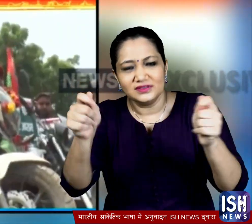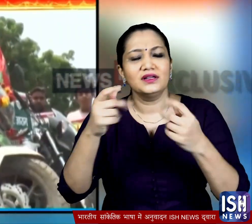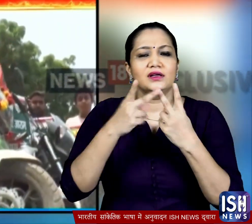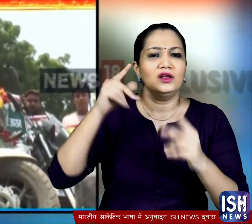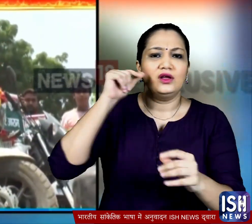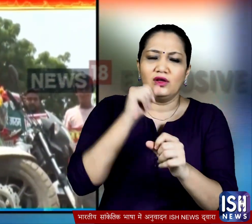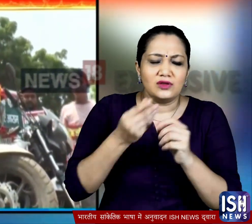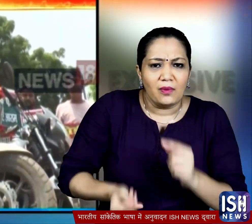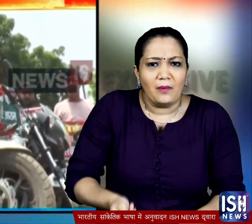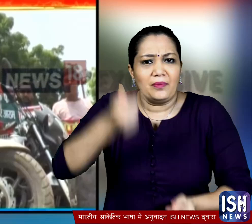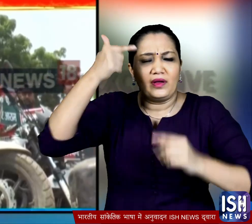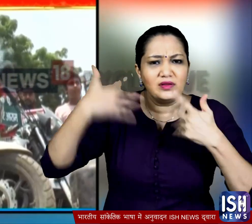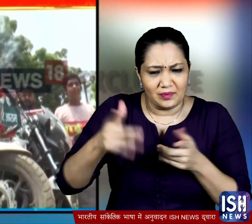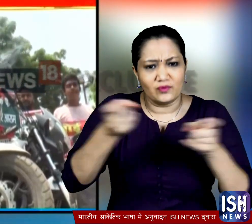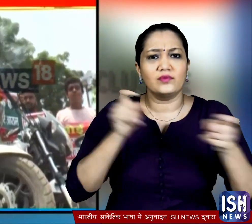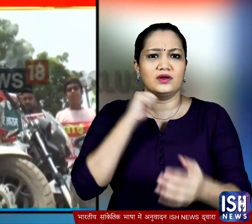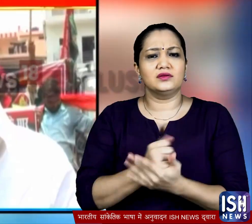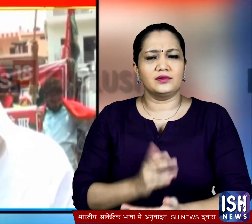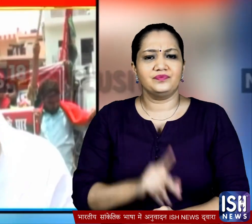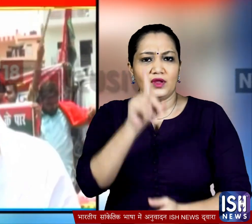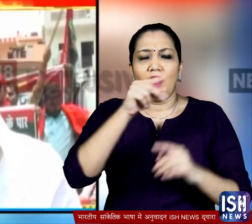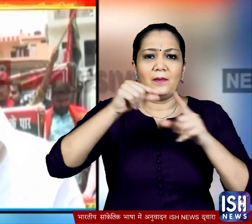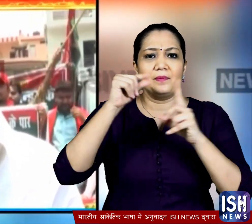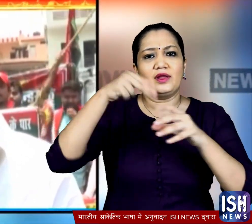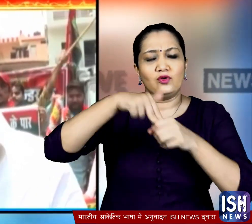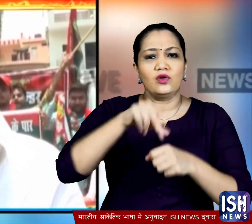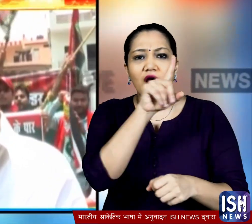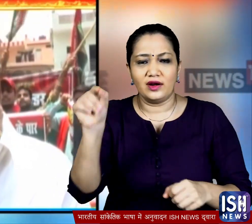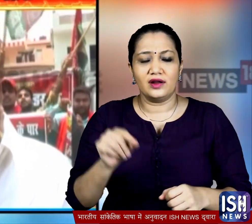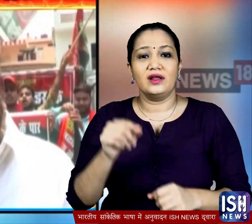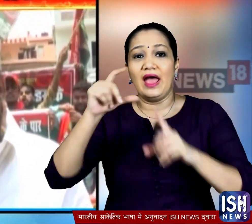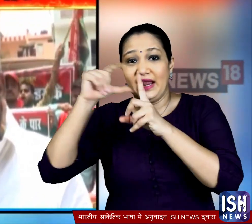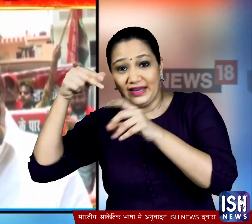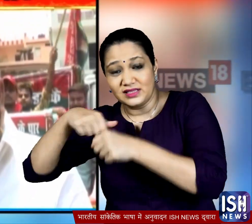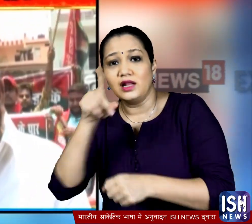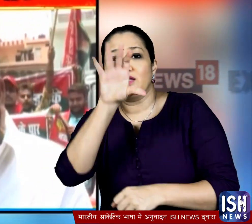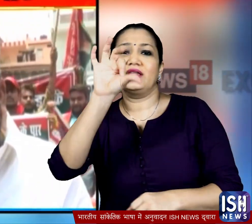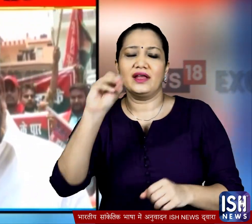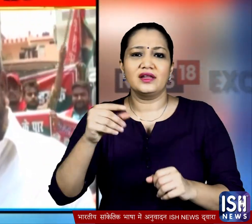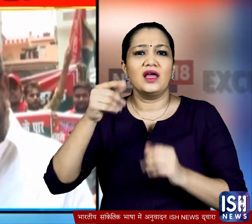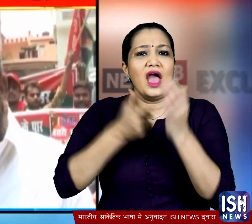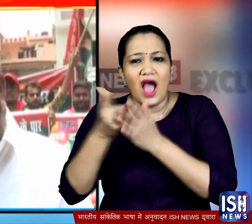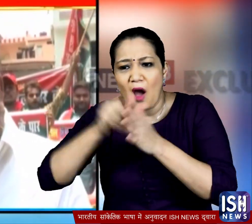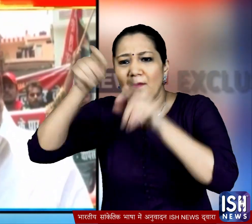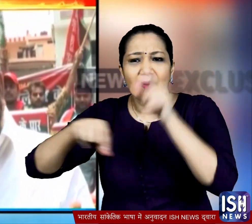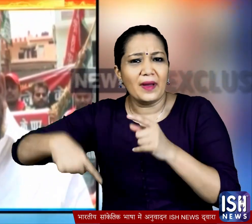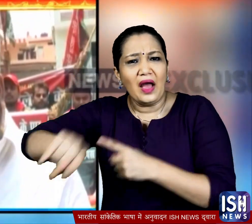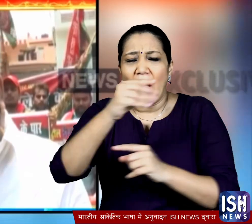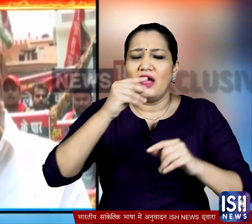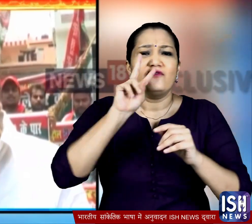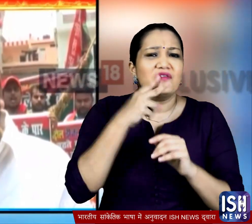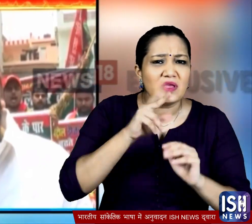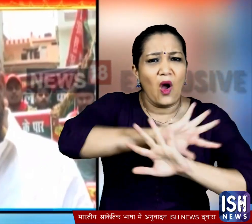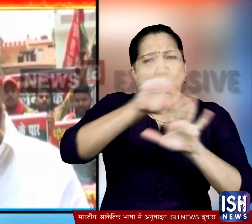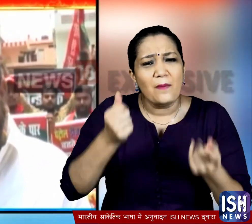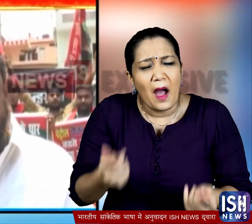ने सरकार से बढ़ती महंगाई पर लगाम लगाने की मांग की। 100 रुपए पेट्रोल हो गया, 90 रुपए डीजल हो गया, किसान भी मरा जा रहा है, सब्जियां